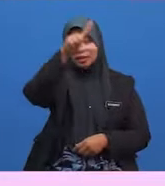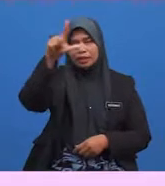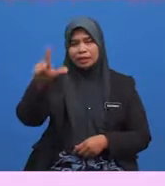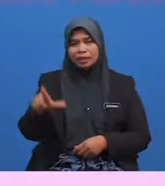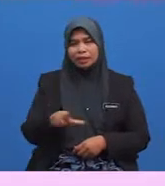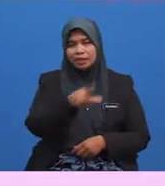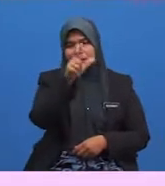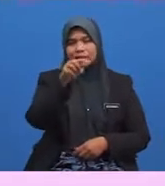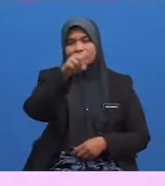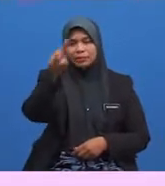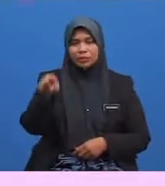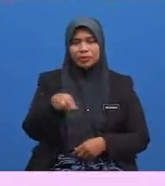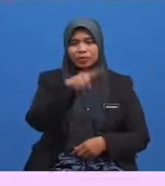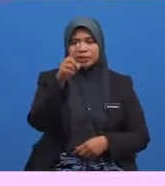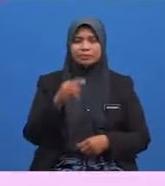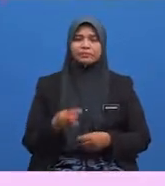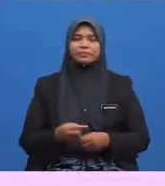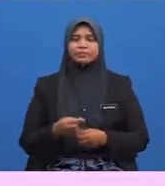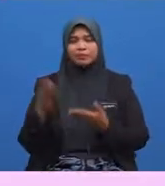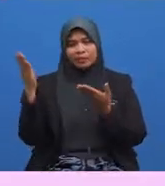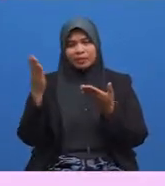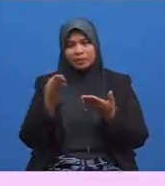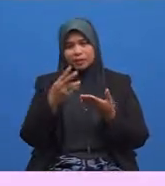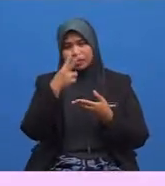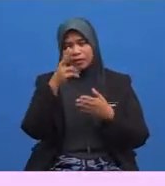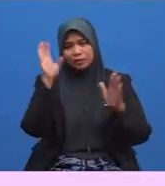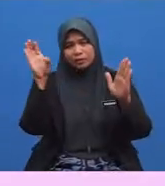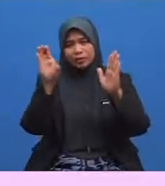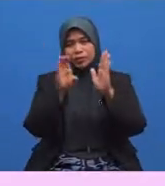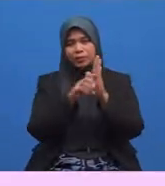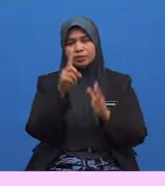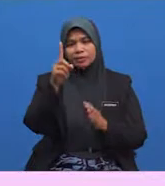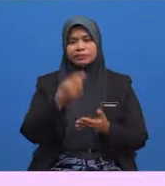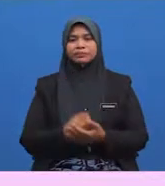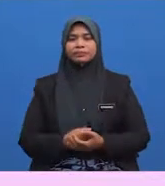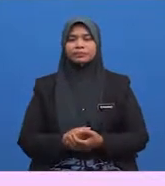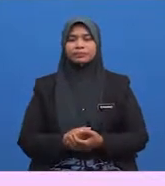bulatan. Sila lihat contoh 1 di paparan.